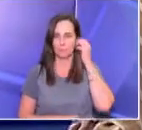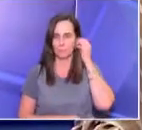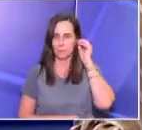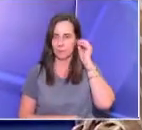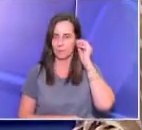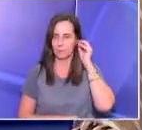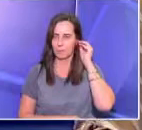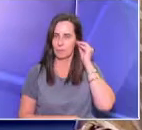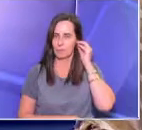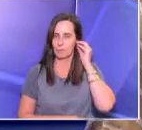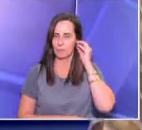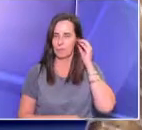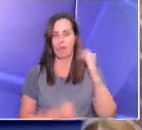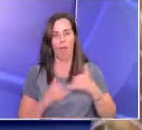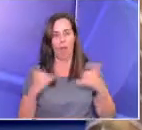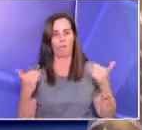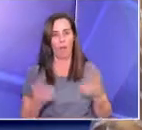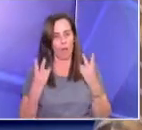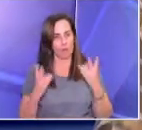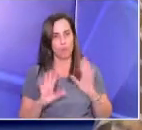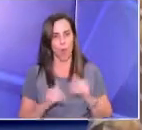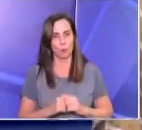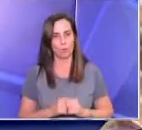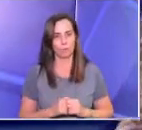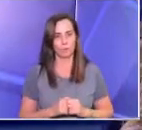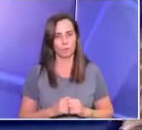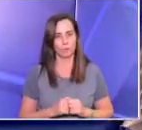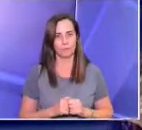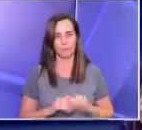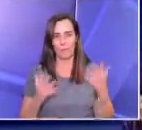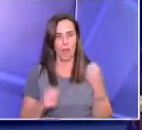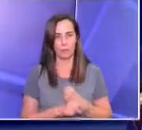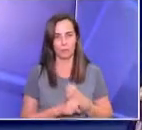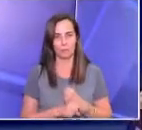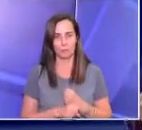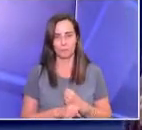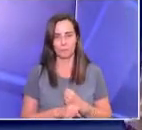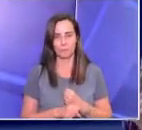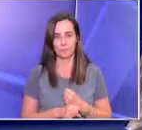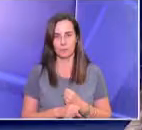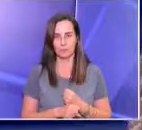ב... רווחה, נושא משמעותי מאוד, מה לעשות, כמו